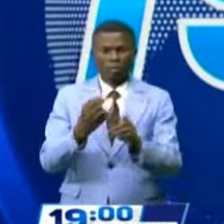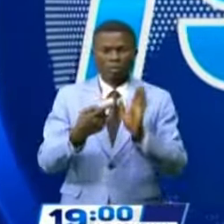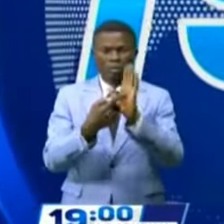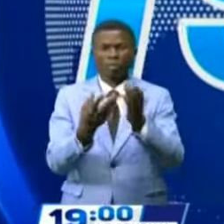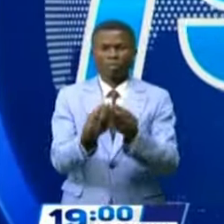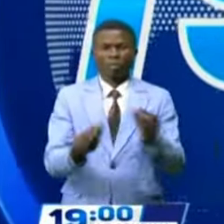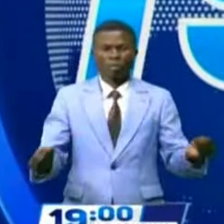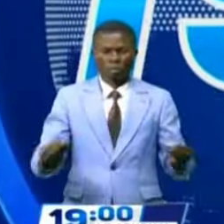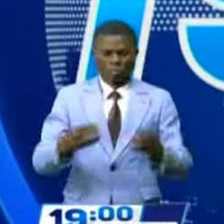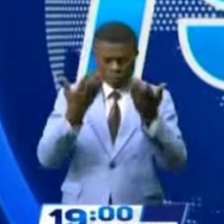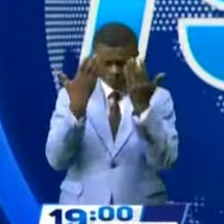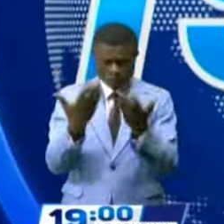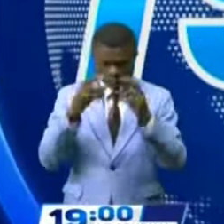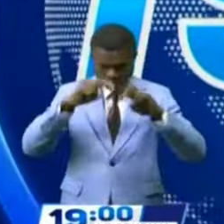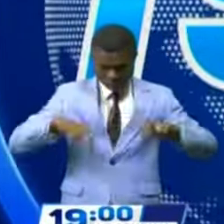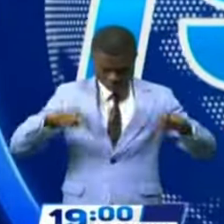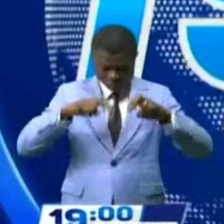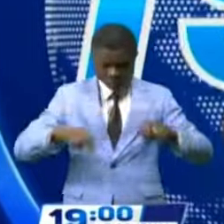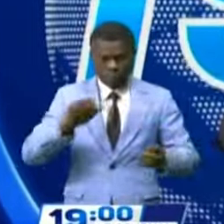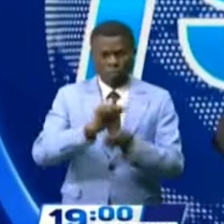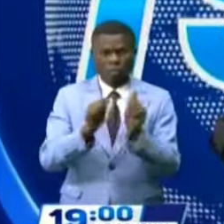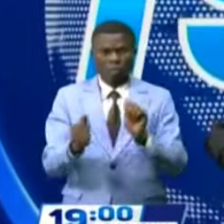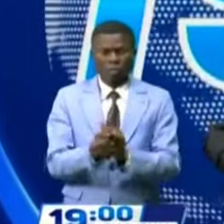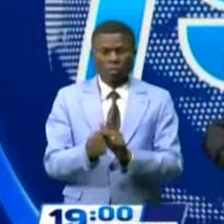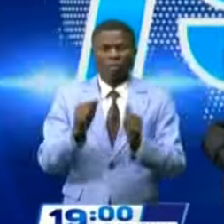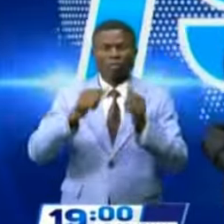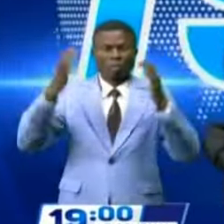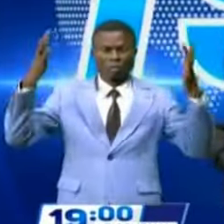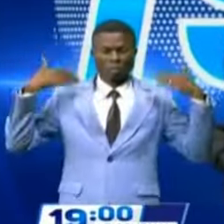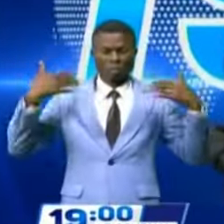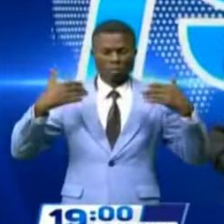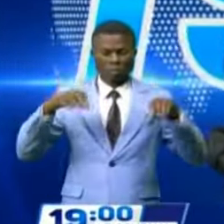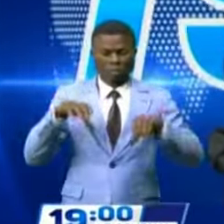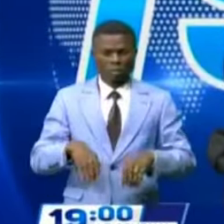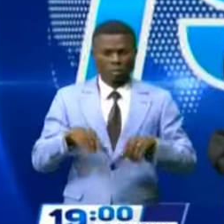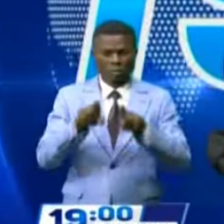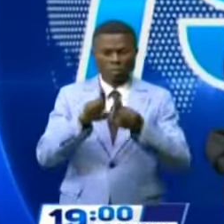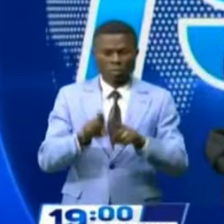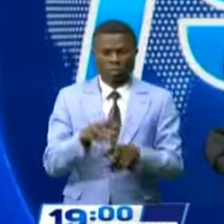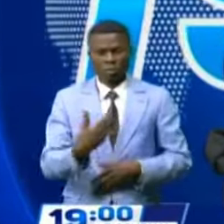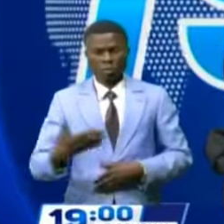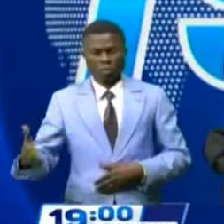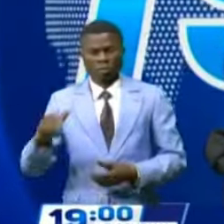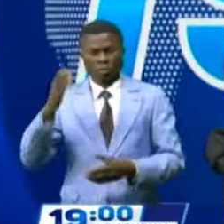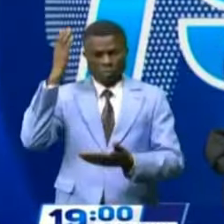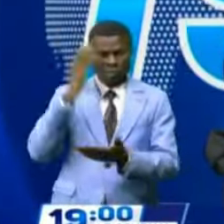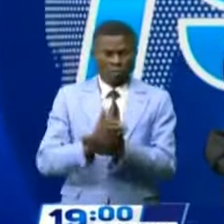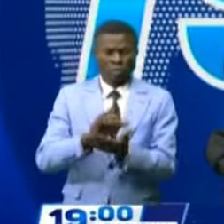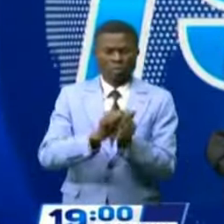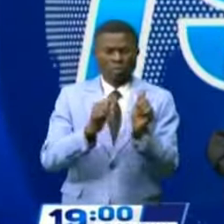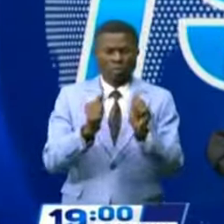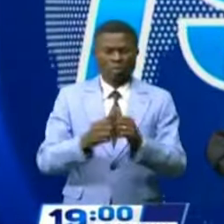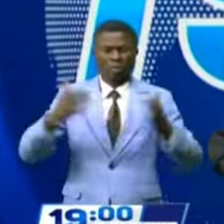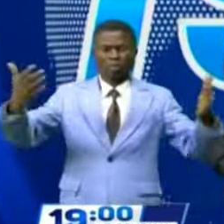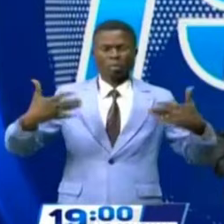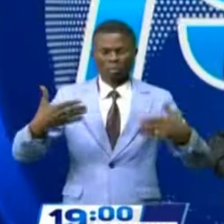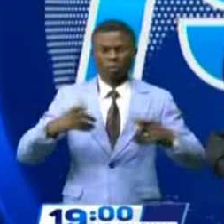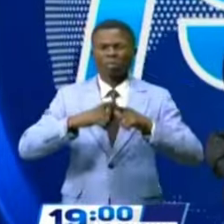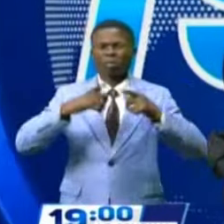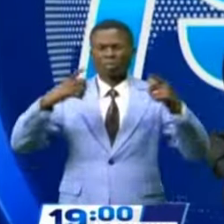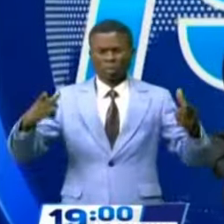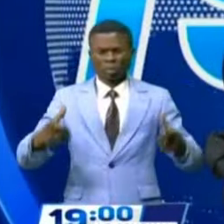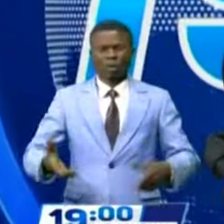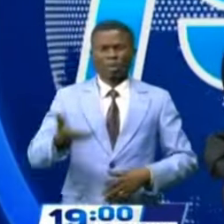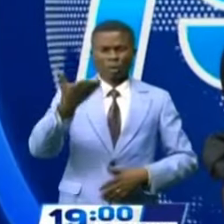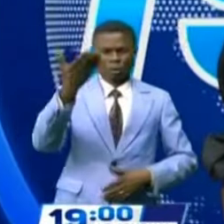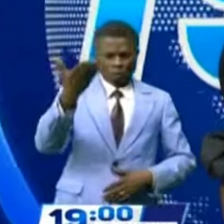le résultat de leur étude de recherche sur les tourbières de la RDC et ses enjeux dans la lutte contre le réchauffement climatique. Patricia